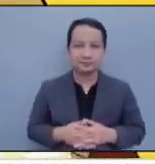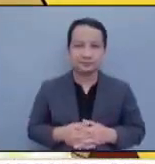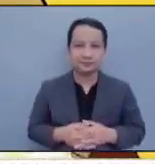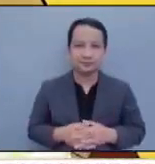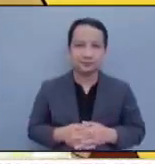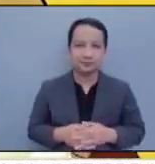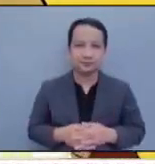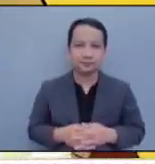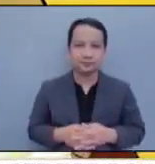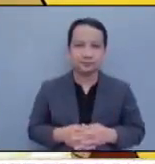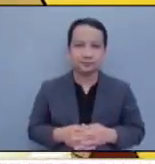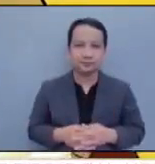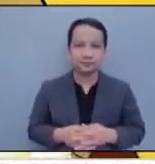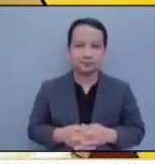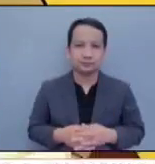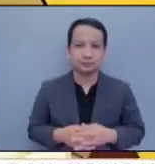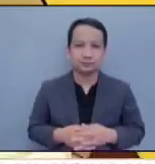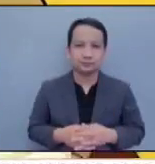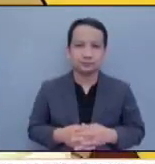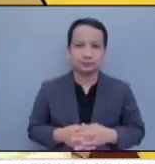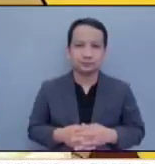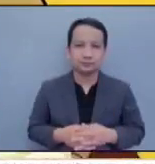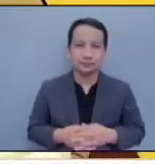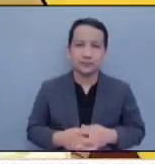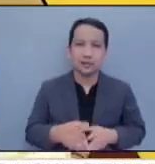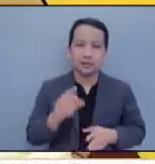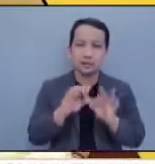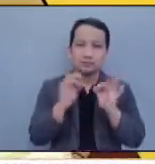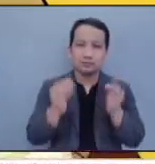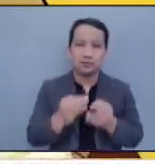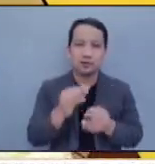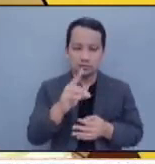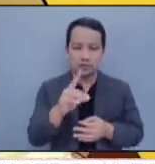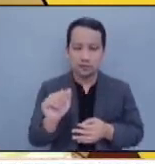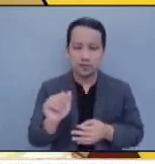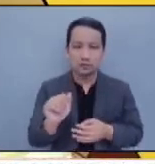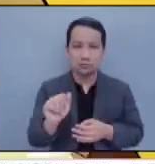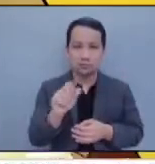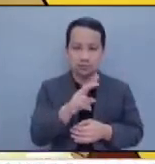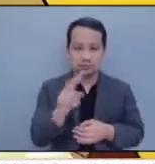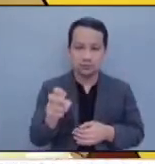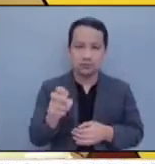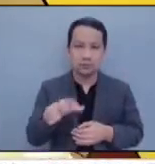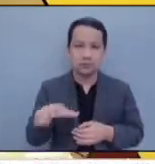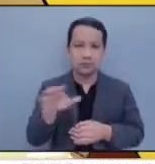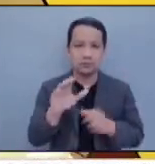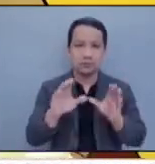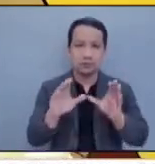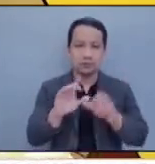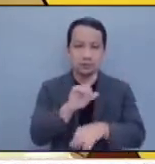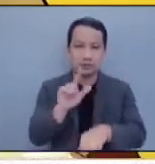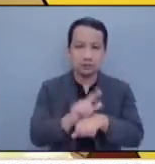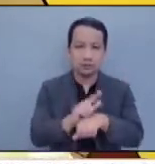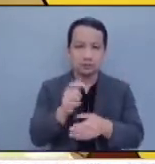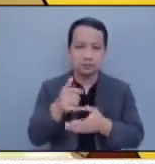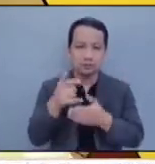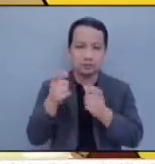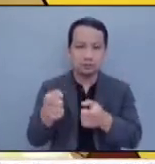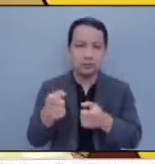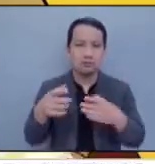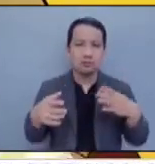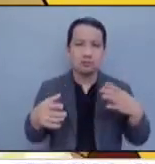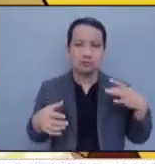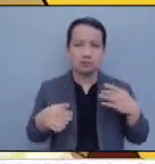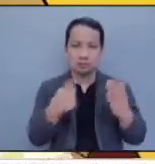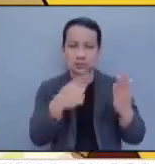Nakiusap ang Department of Agrarian Reform sa mahigit 200 co-owners ng Collective Certificates of Land Ownership Award na hintayin ng validated